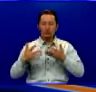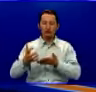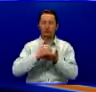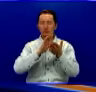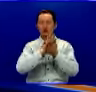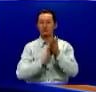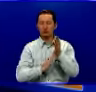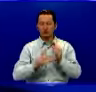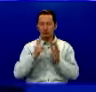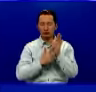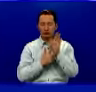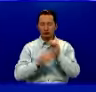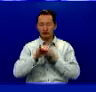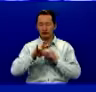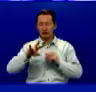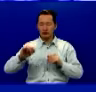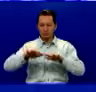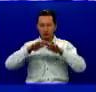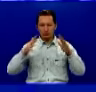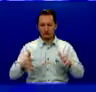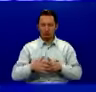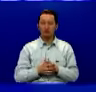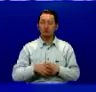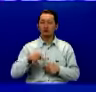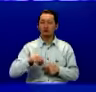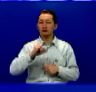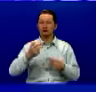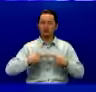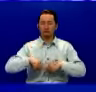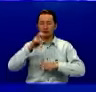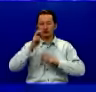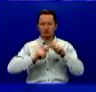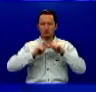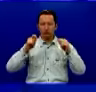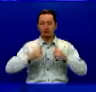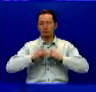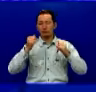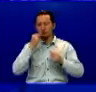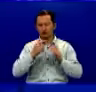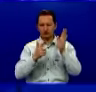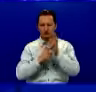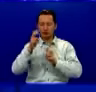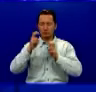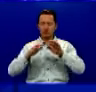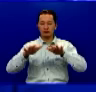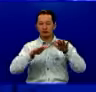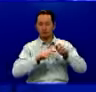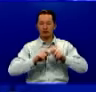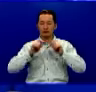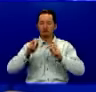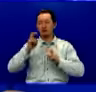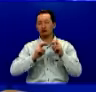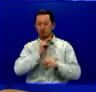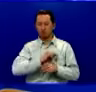70 мың тоннадан астам өнім алып отырмыз. Оңтүстік өндірісі өркендеген өңір. Жеті индустриалды аймақ табысты жұмыс істеп жатыр.